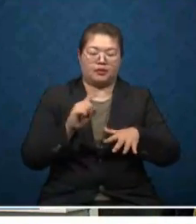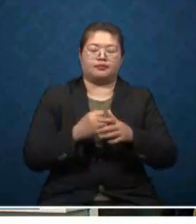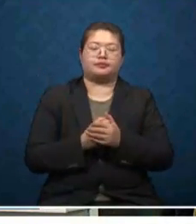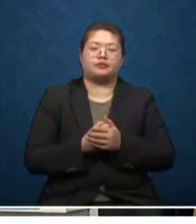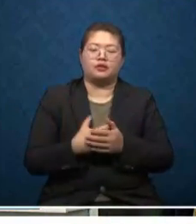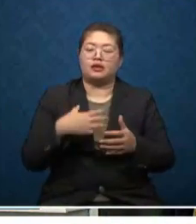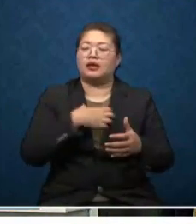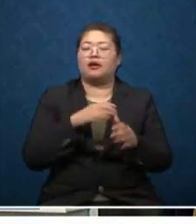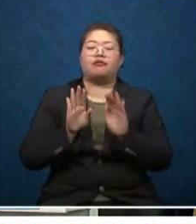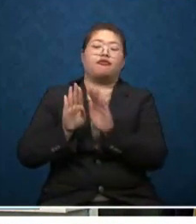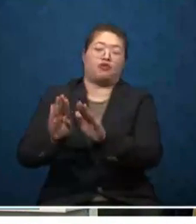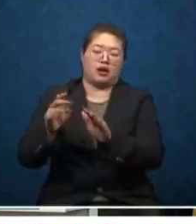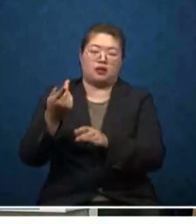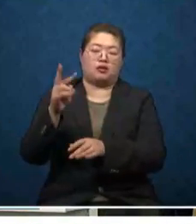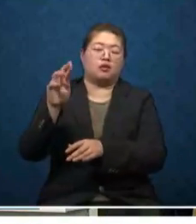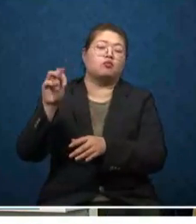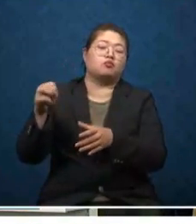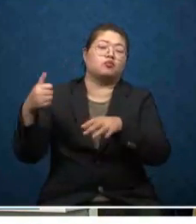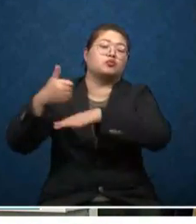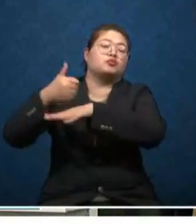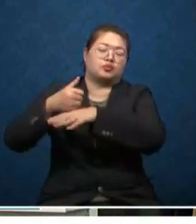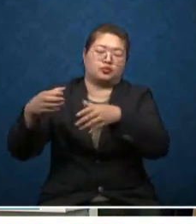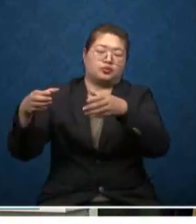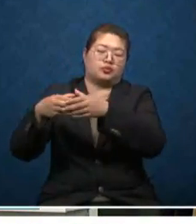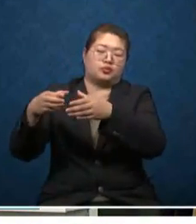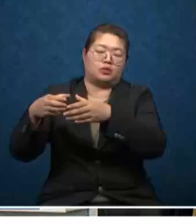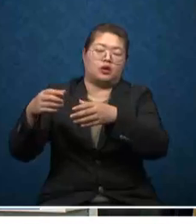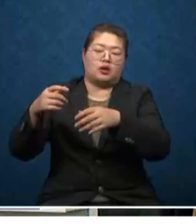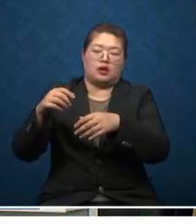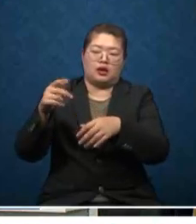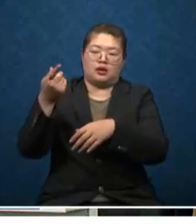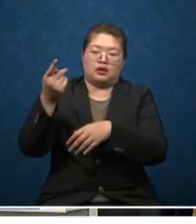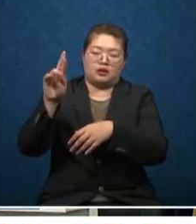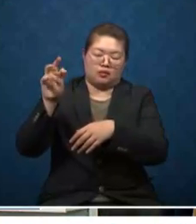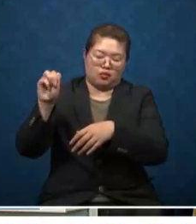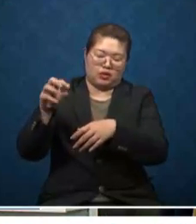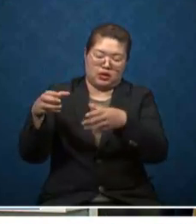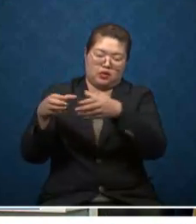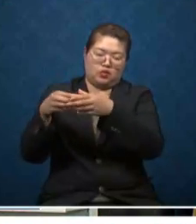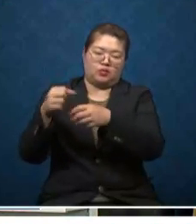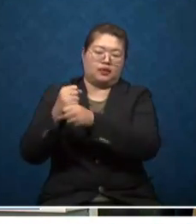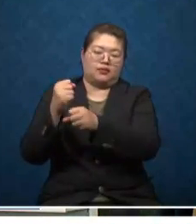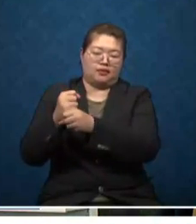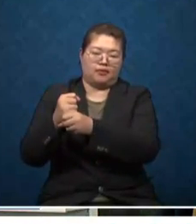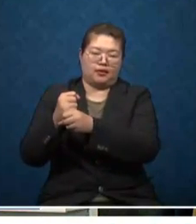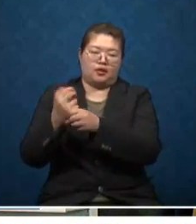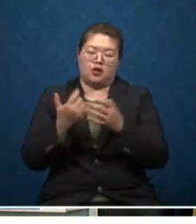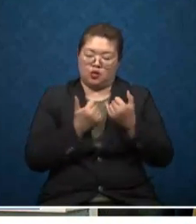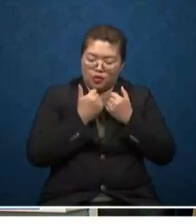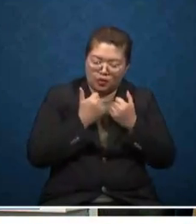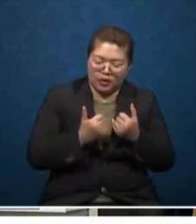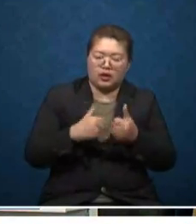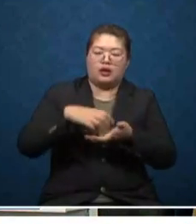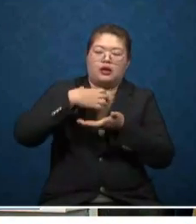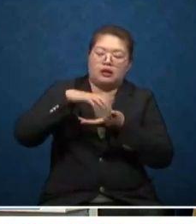ก็ท่านเลขานะครับได้กรุณานำเอาแนวความคิดทั้งหมดที่ทางวุฒิสภาได้กรุณาได้รวบรว